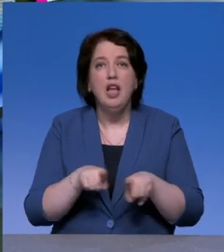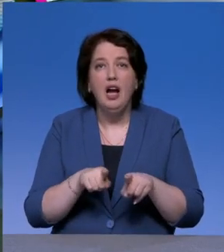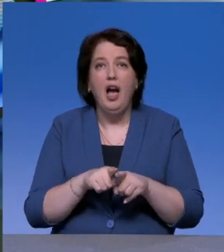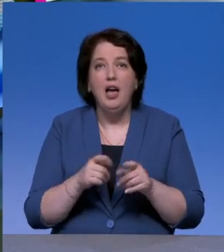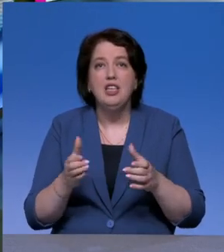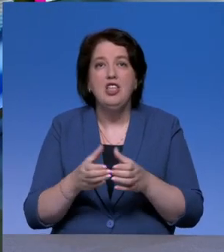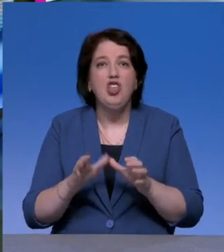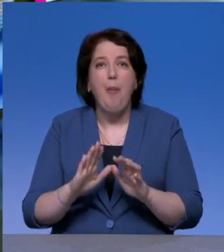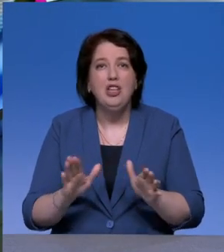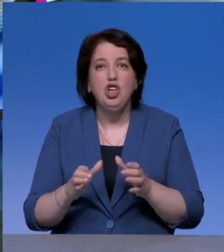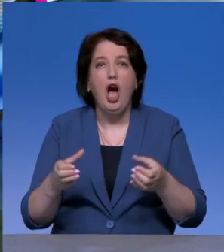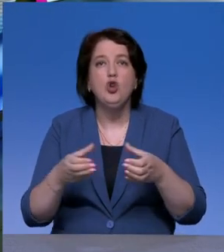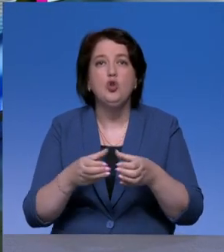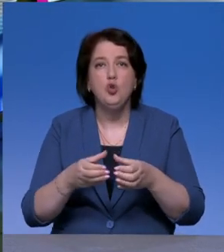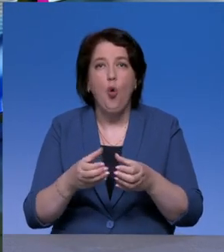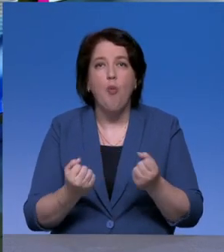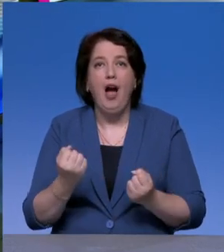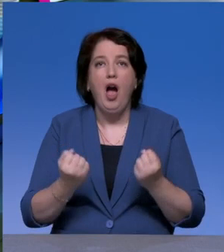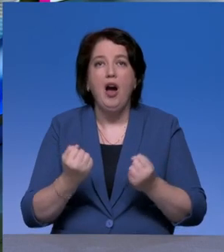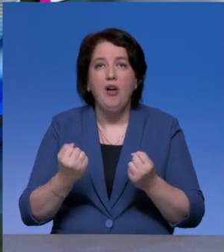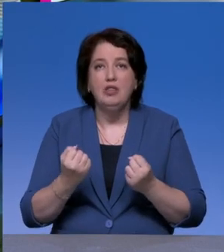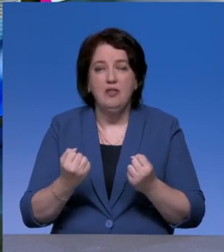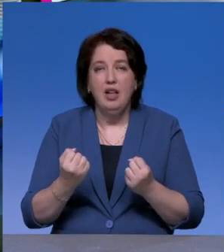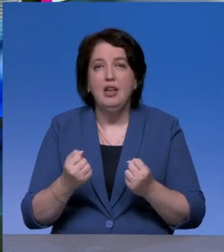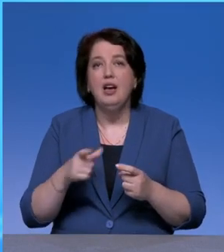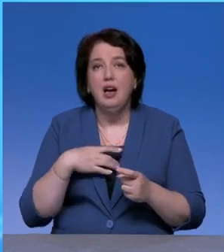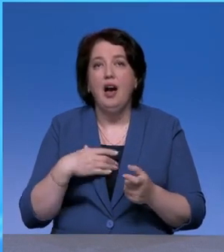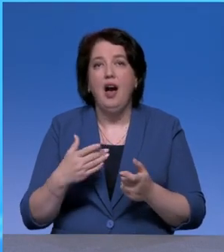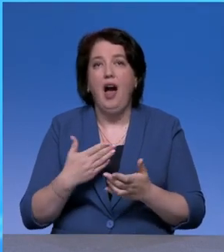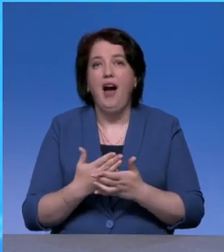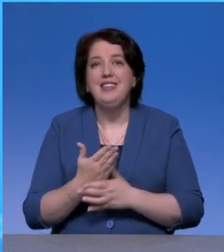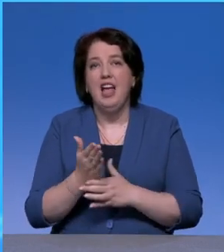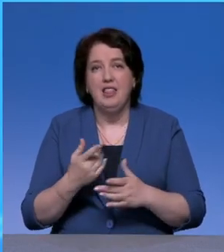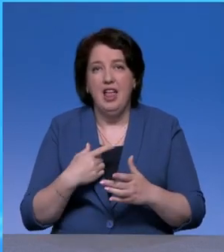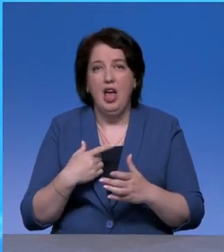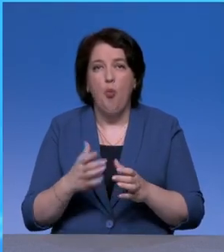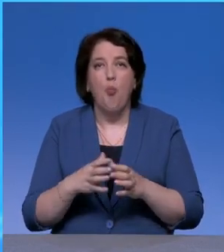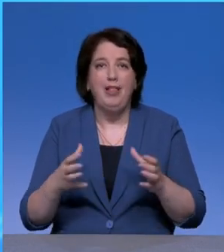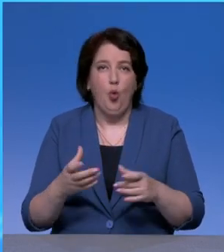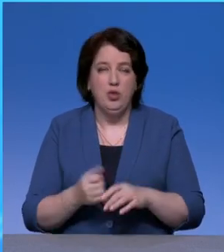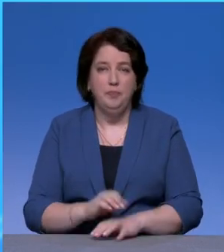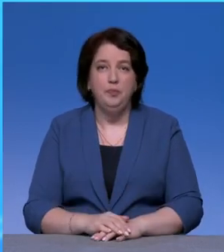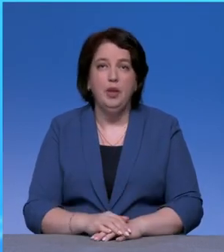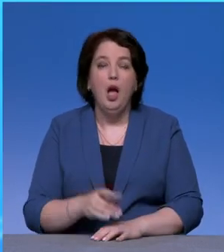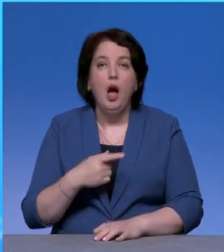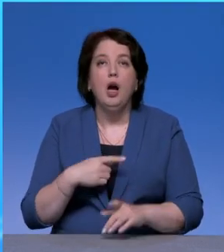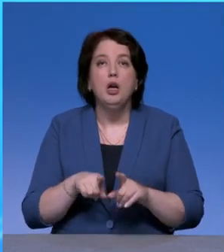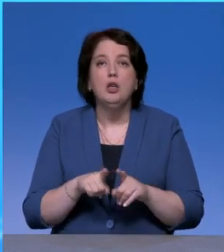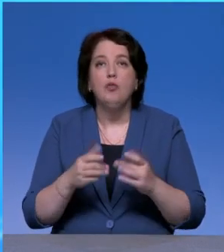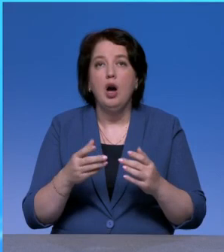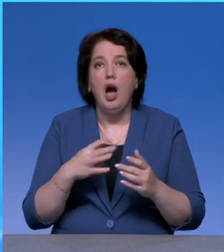автомобилистов, конечно, заслуживает отдельного особого подхода. А она действительно небольшая, как вам кажется, вот сейчас, что